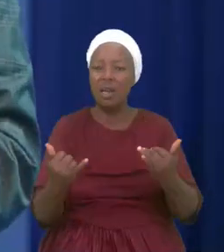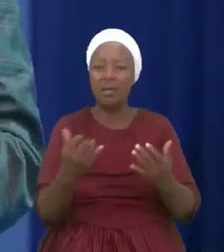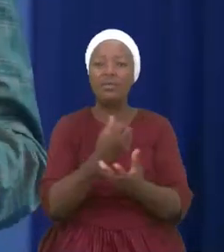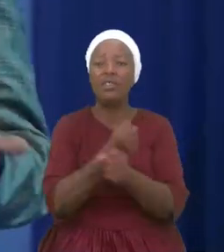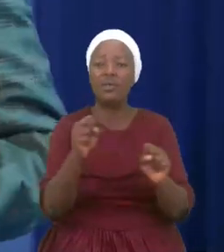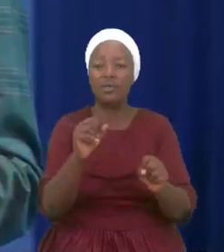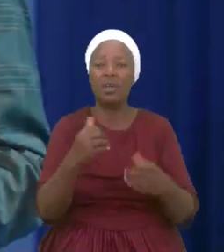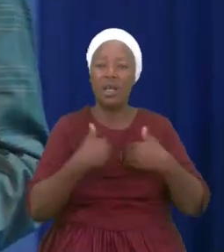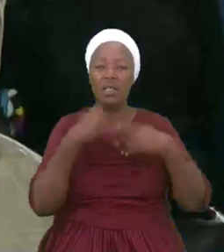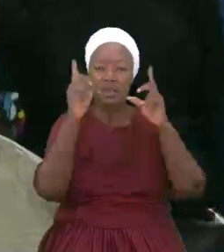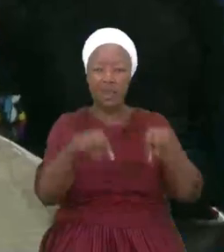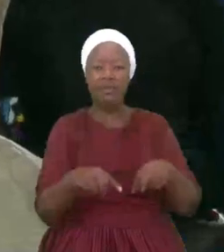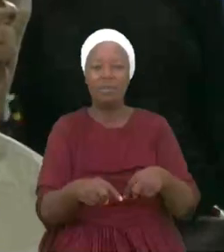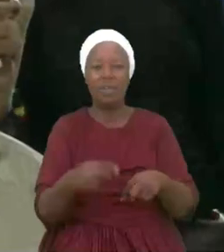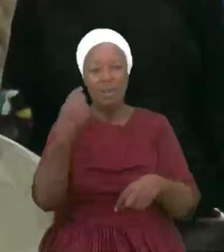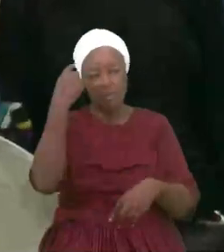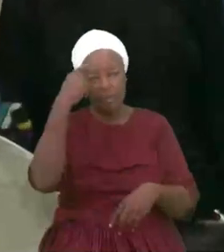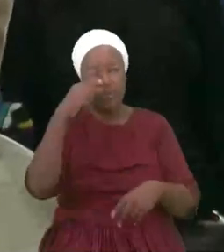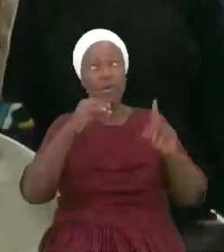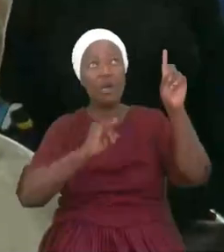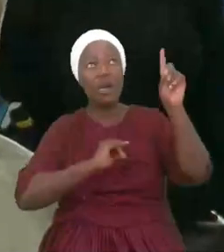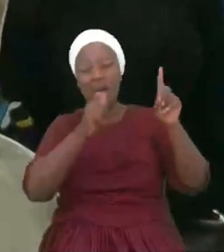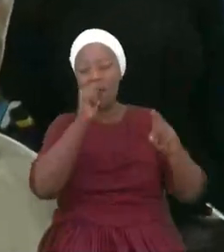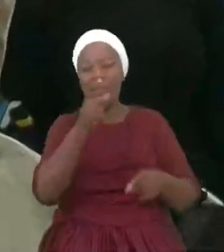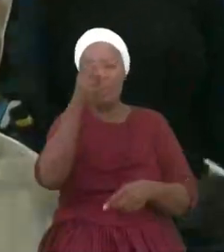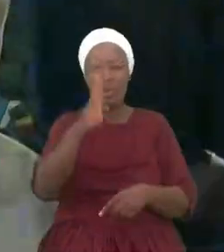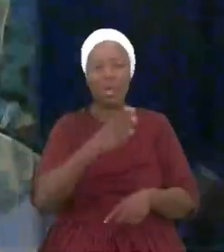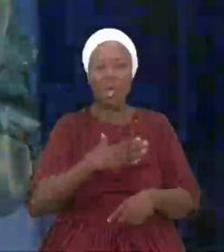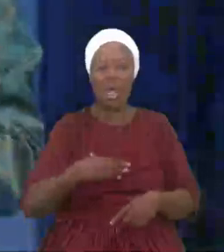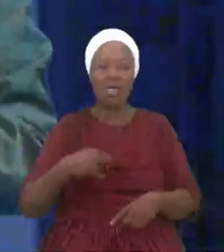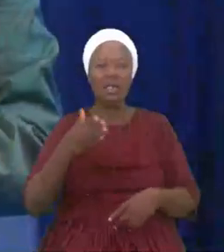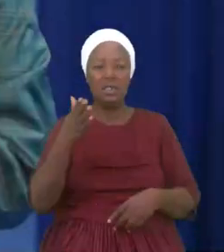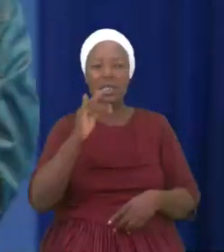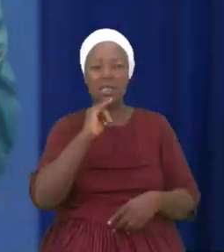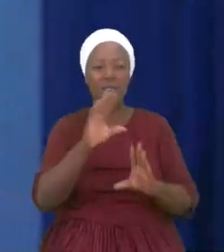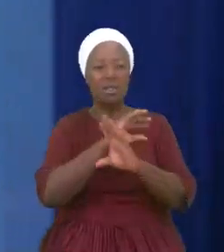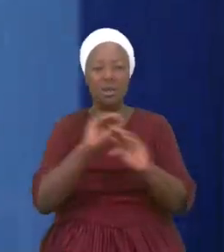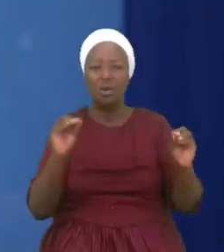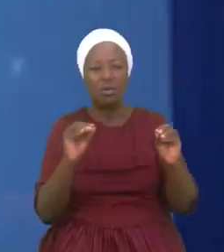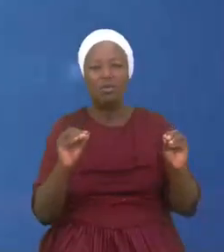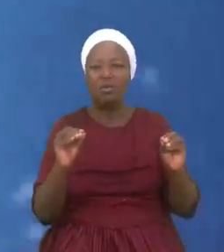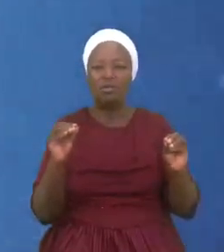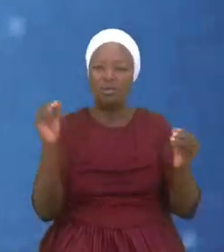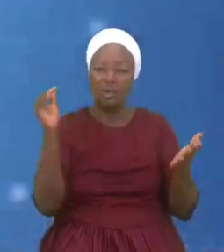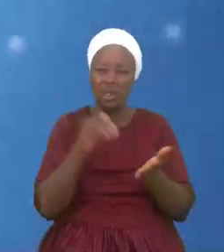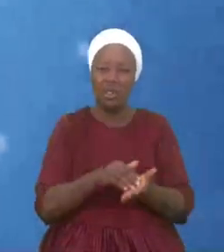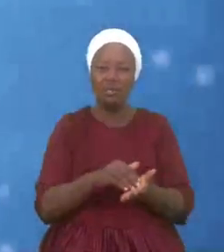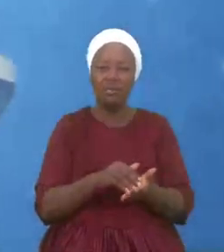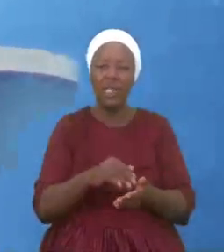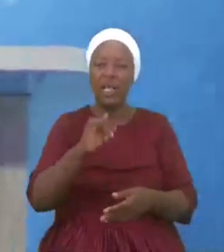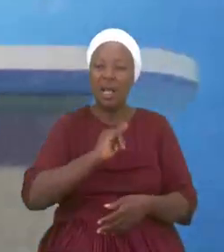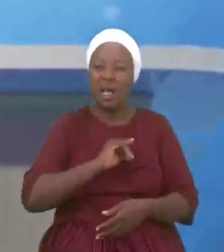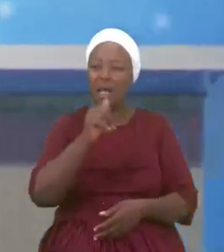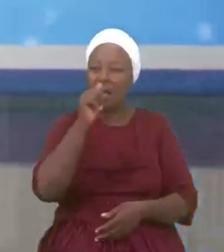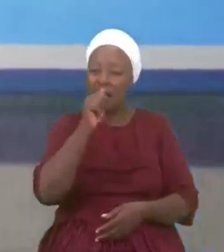ici là-bas en ligne et partout maintenant le salut est venu quand je suis